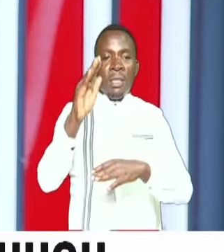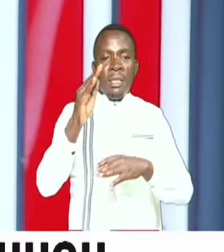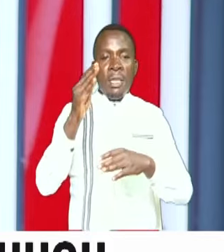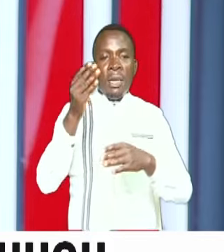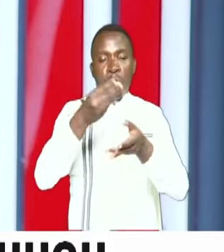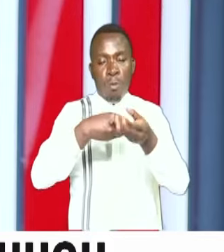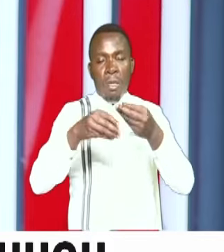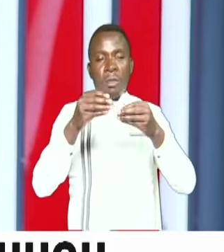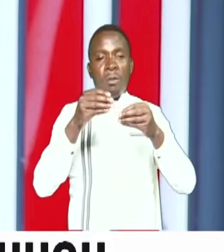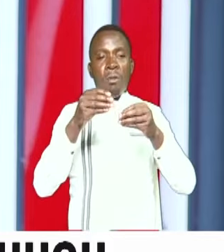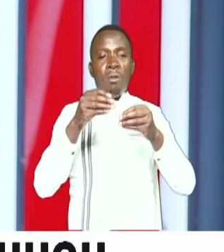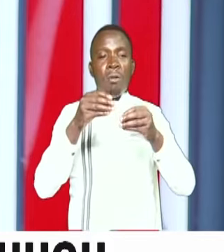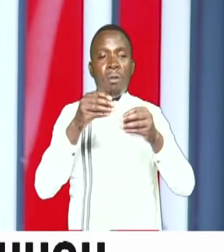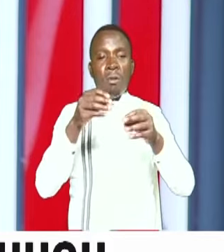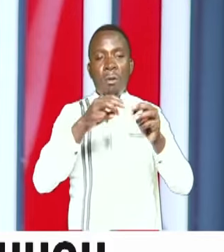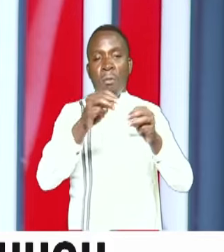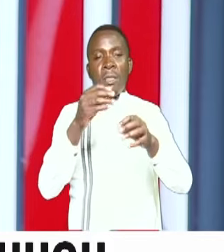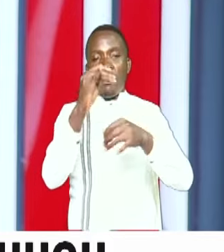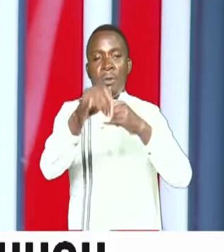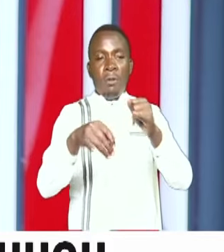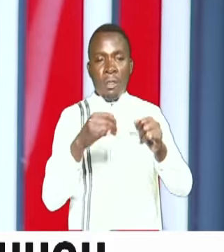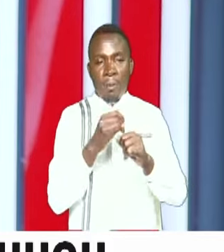kuko ubu naguha nk'urugero